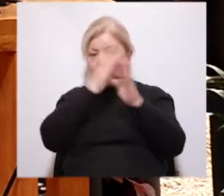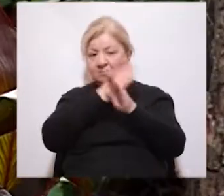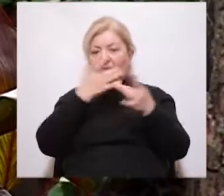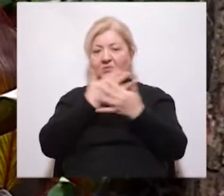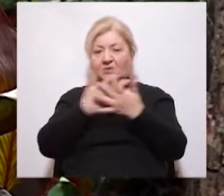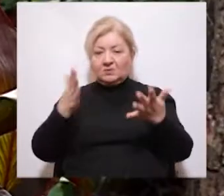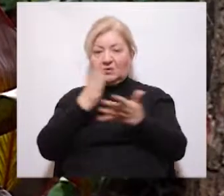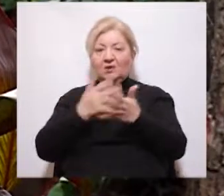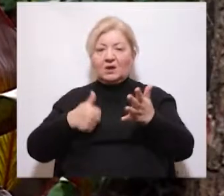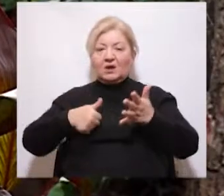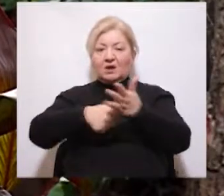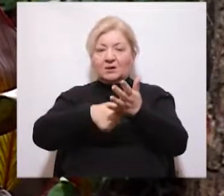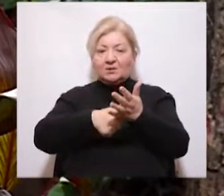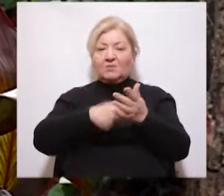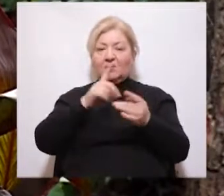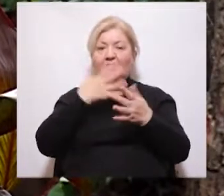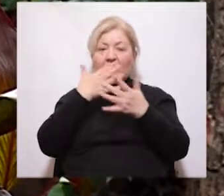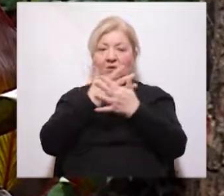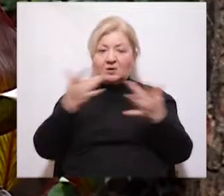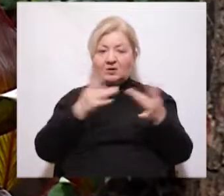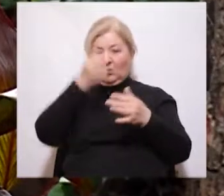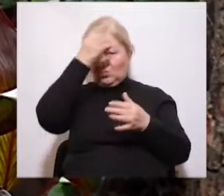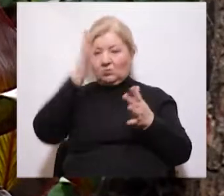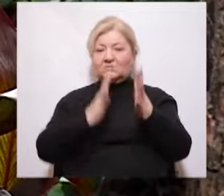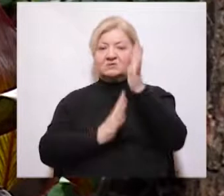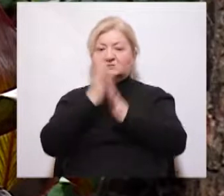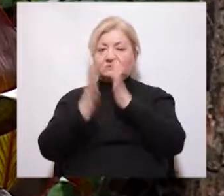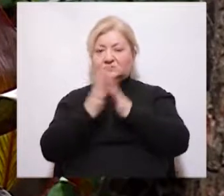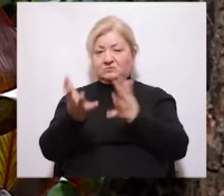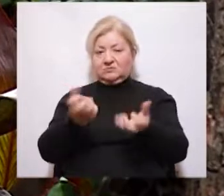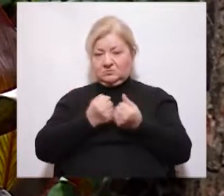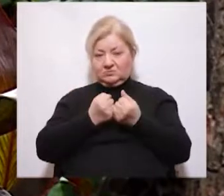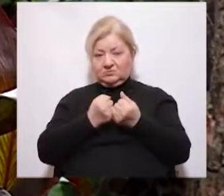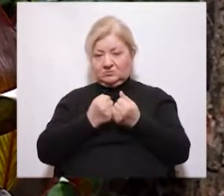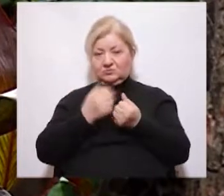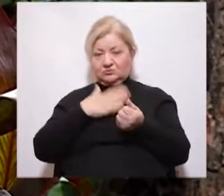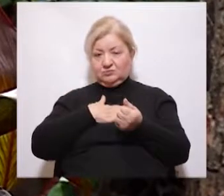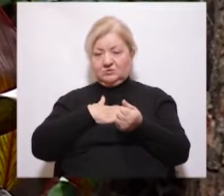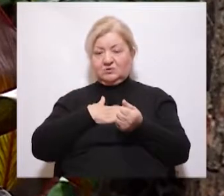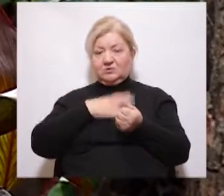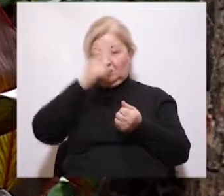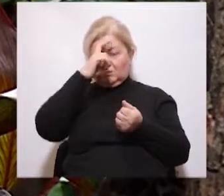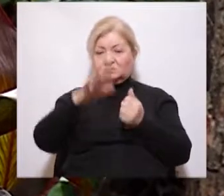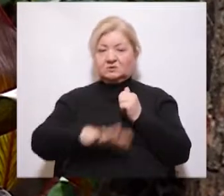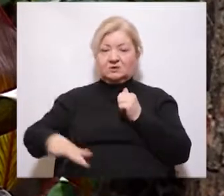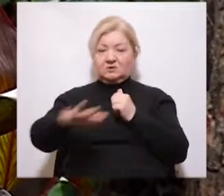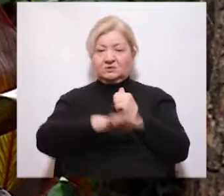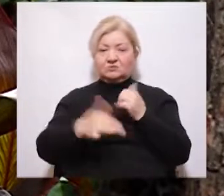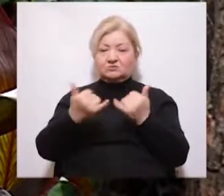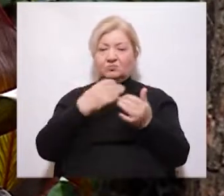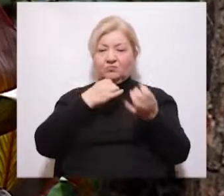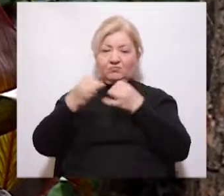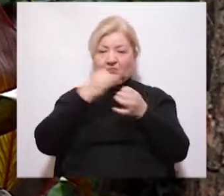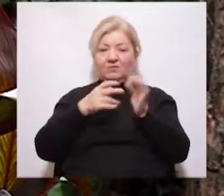ნიადაგური და კლიმატური მრავალფეროვნება ხელს უწყობს იმას, რომ მრავალფეროვანი კულტურული მცენარეულობა მოვიყვანოთ ჩვენი ქვეყნის ტერიტორიაზე.